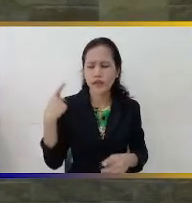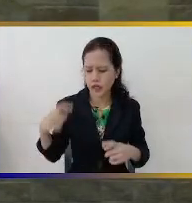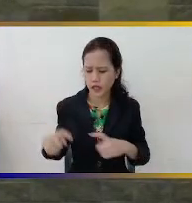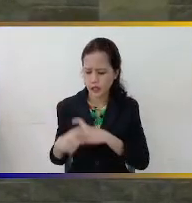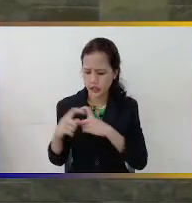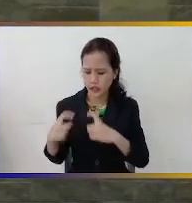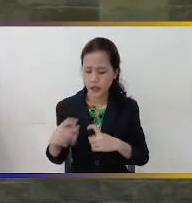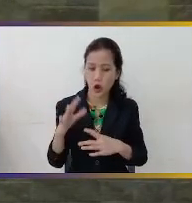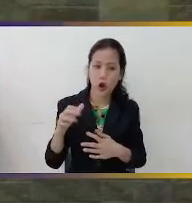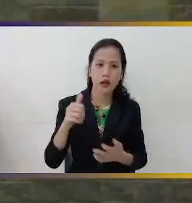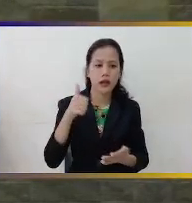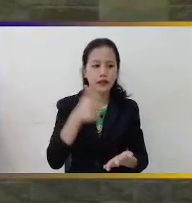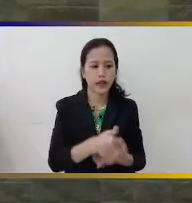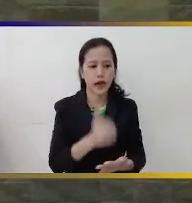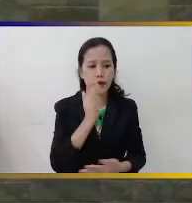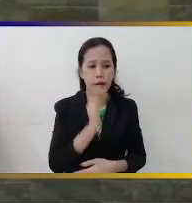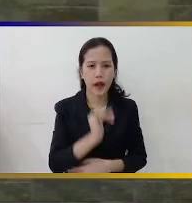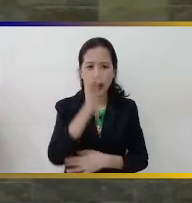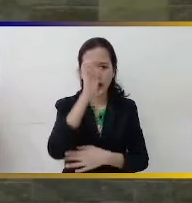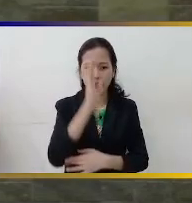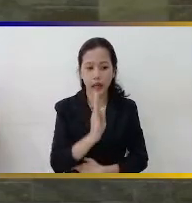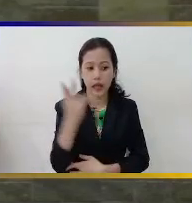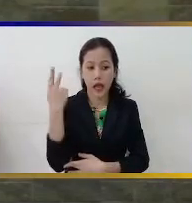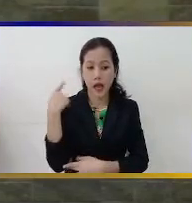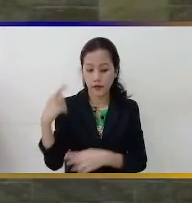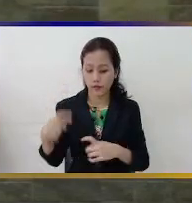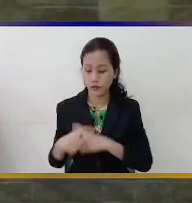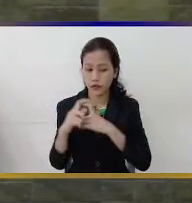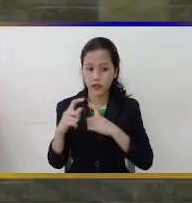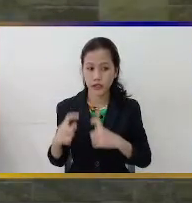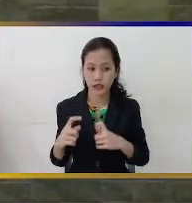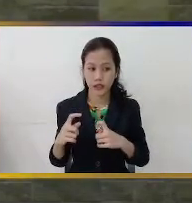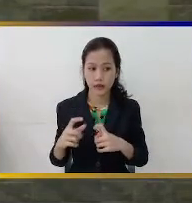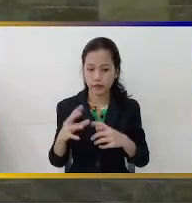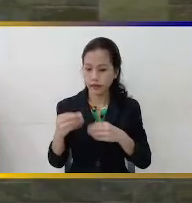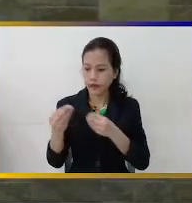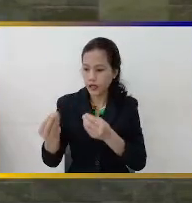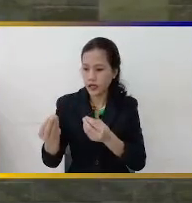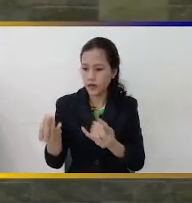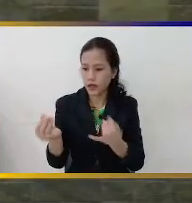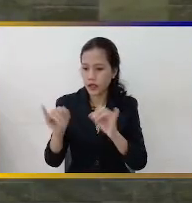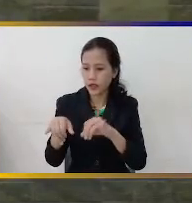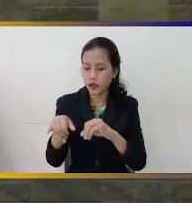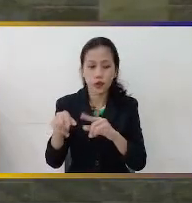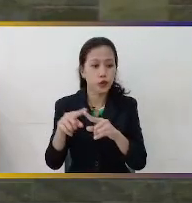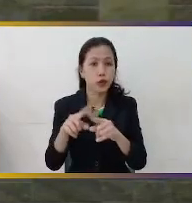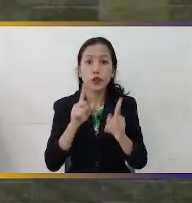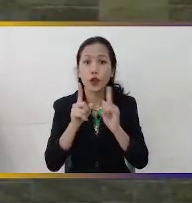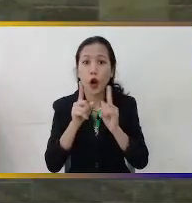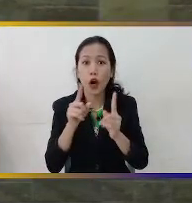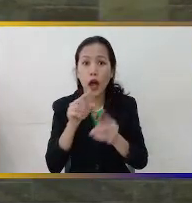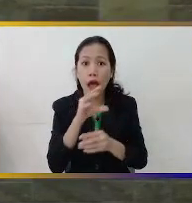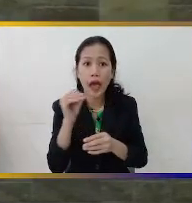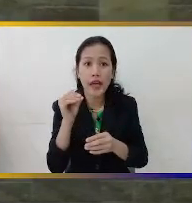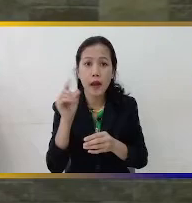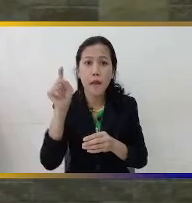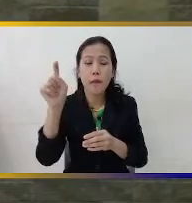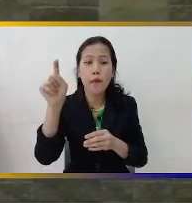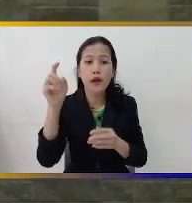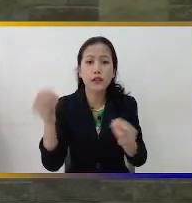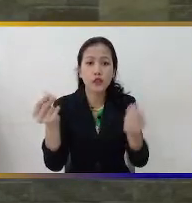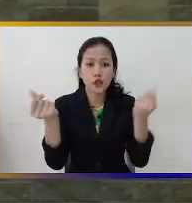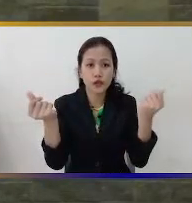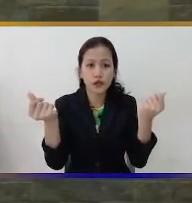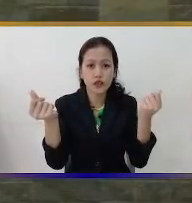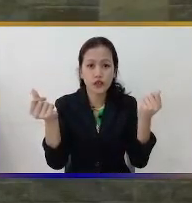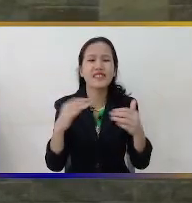ina-assign ng Diyos, merong particular sin na idinidil nila doon sa mga tao po ng Diyos. Ngayon po dito, these are the